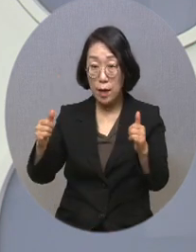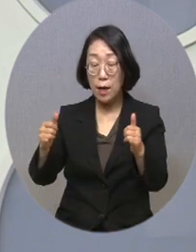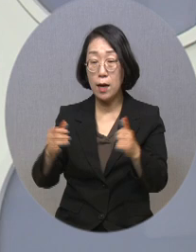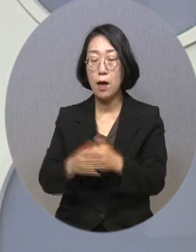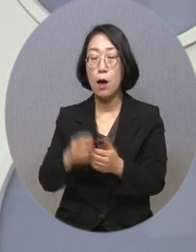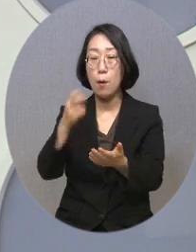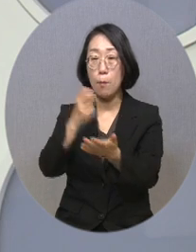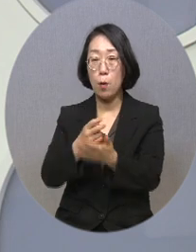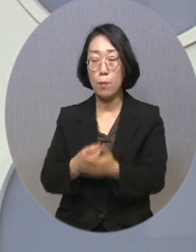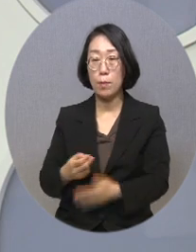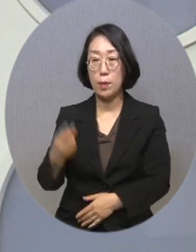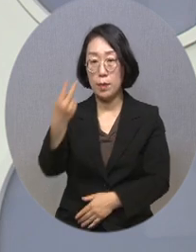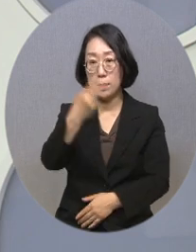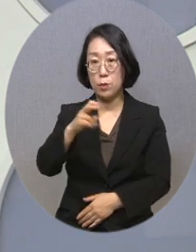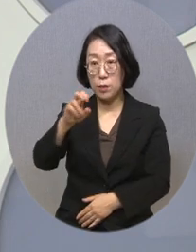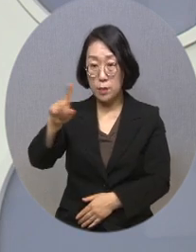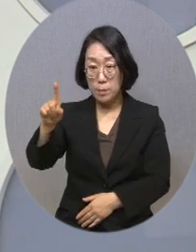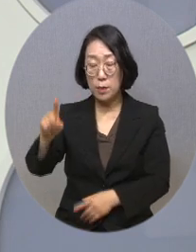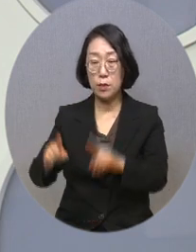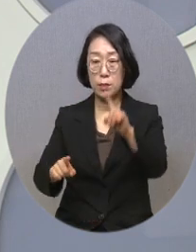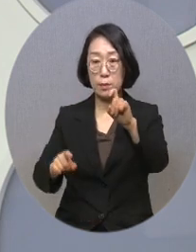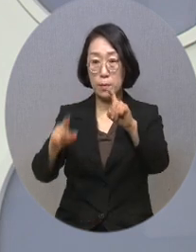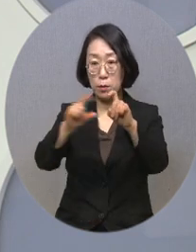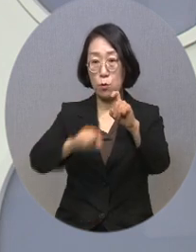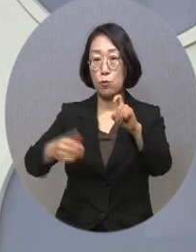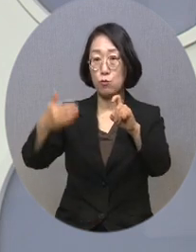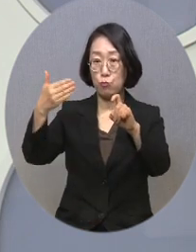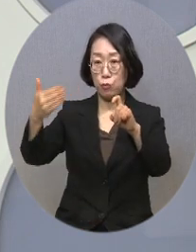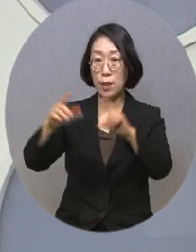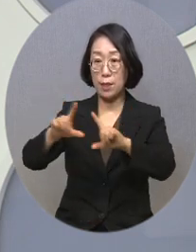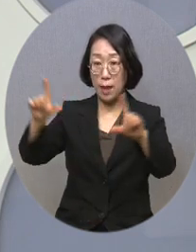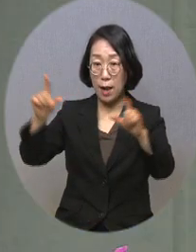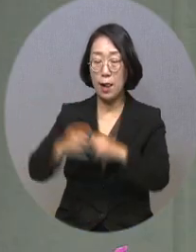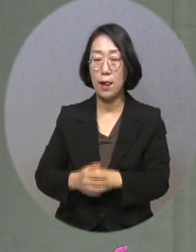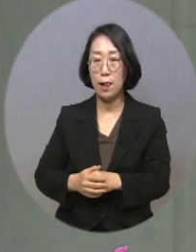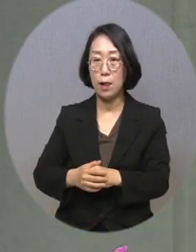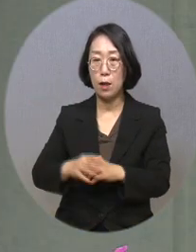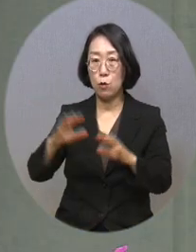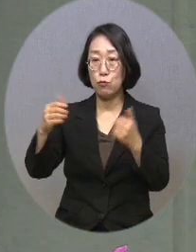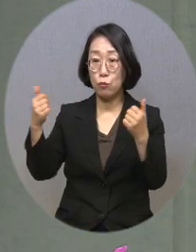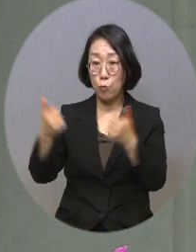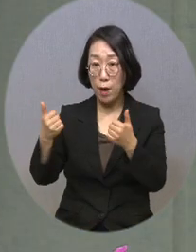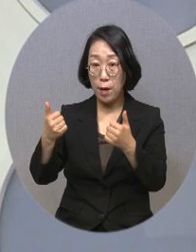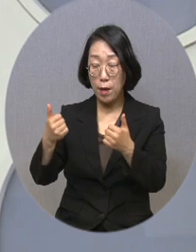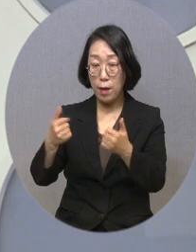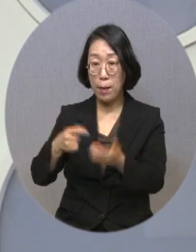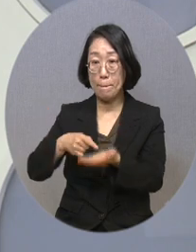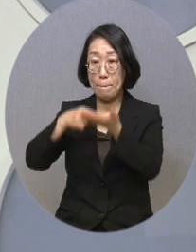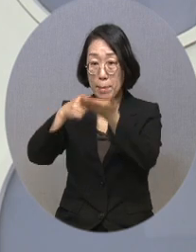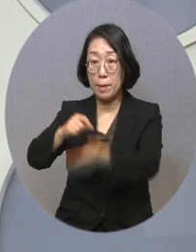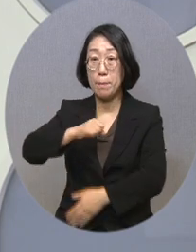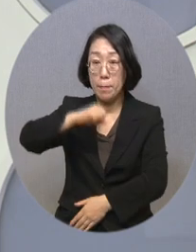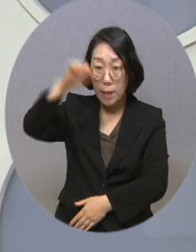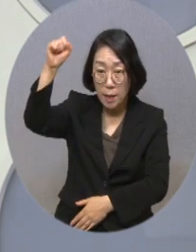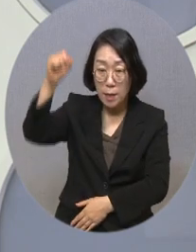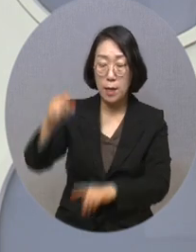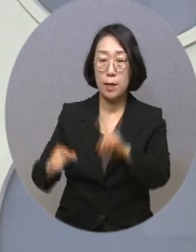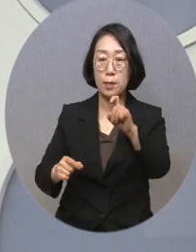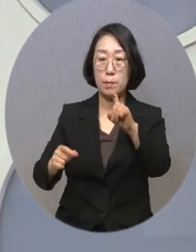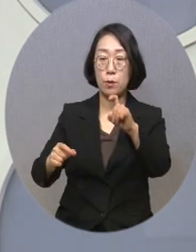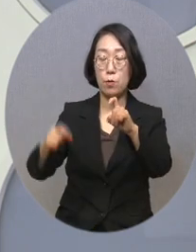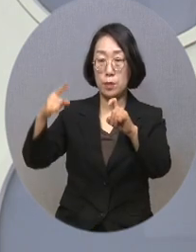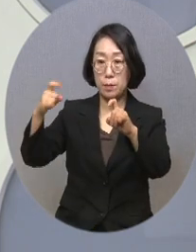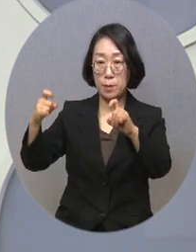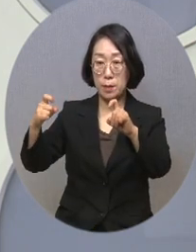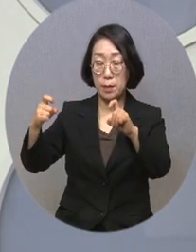2021년 11월 9일 날 우리 법사위를 통과를 하고 국회 그리고 11월 11일 날 국회